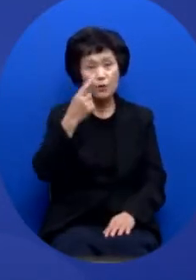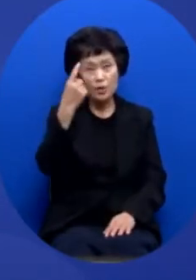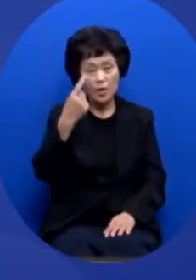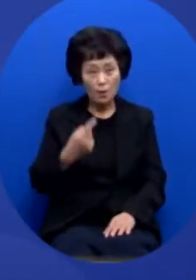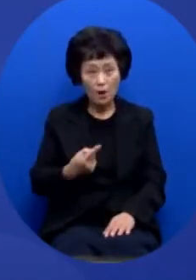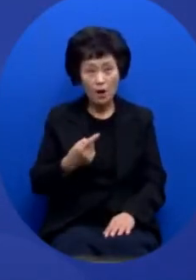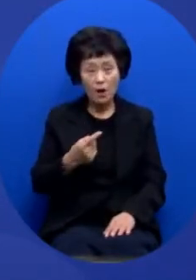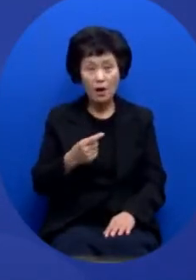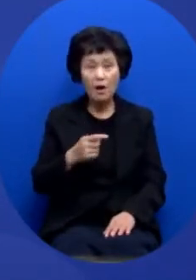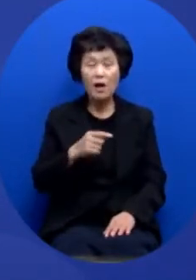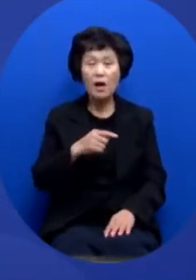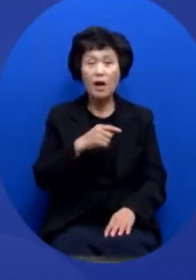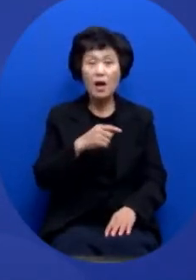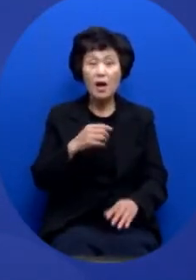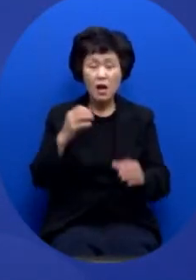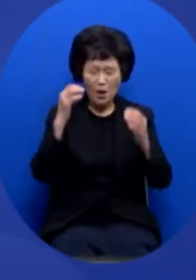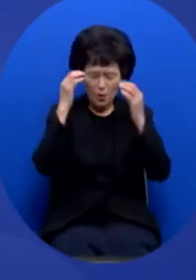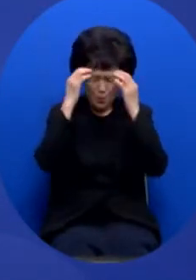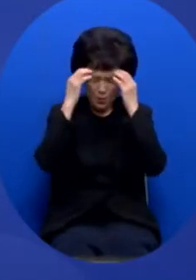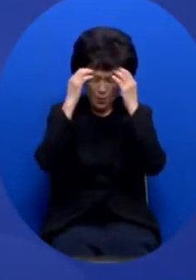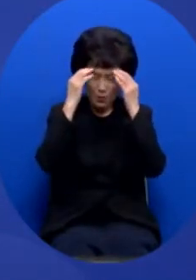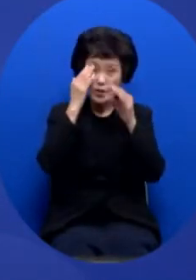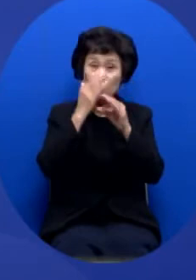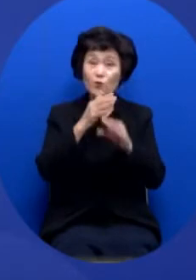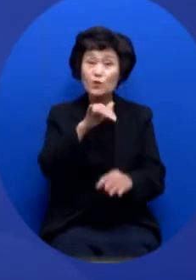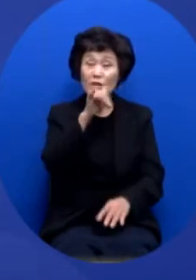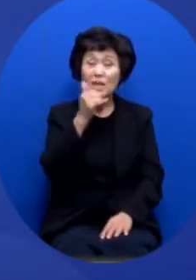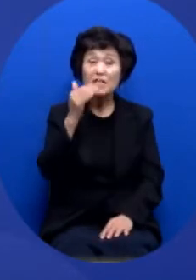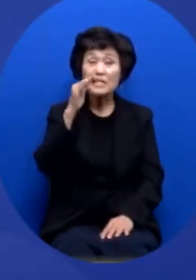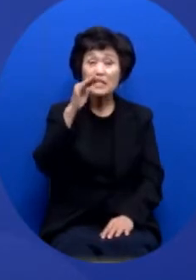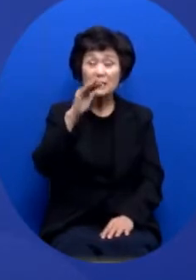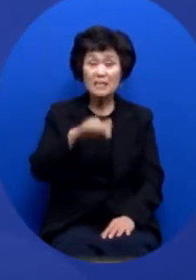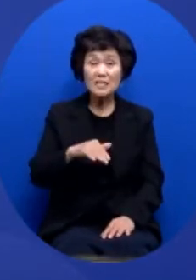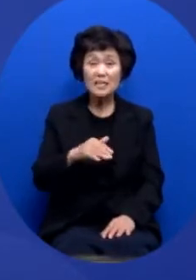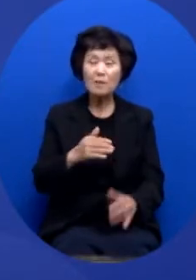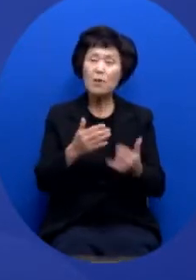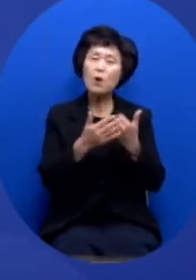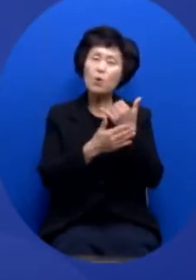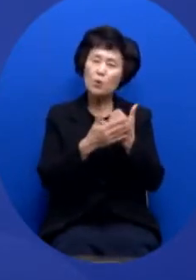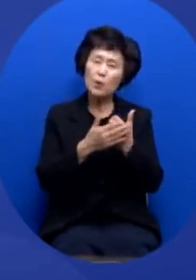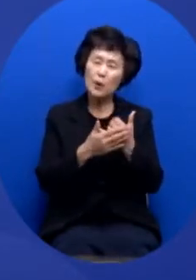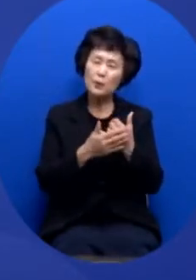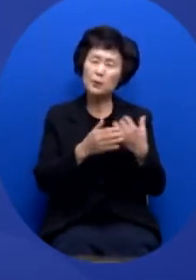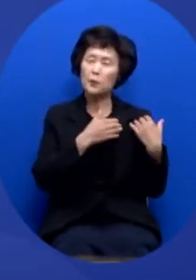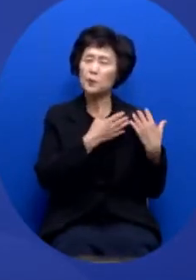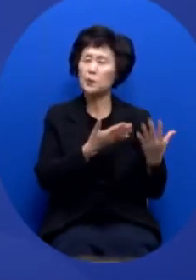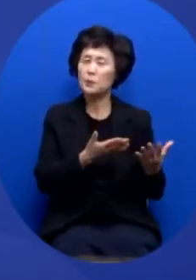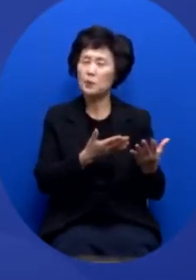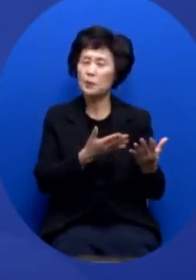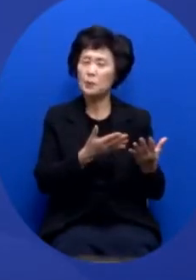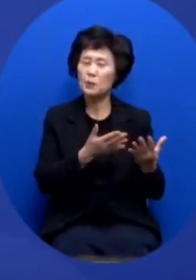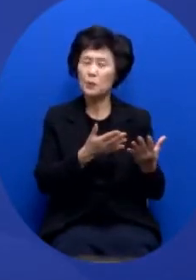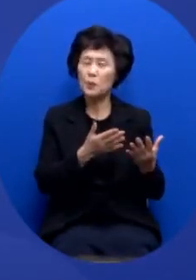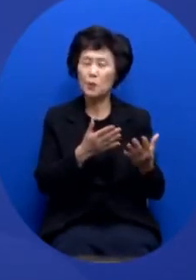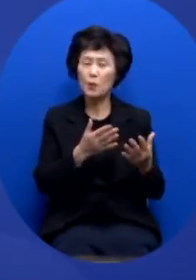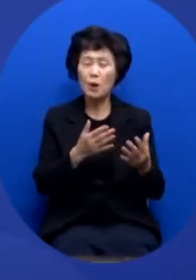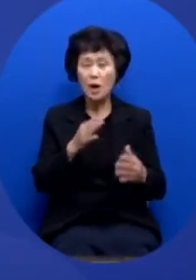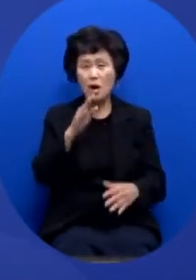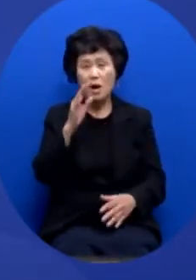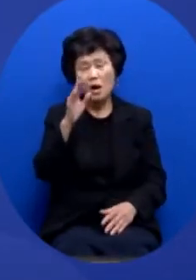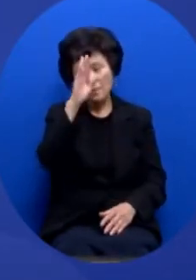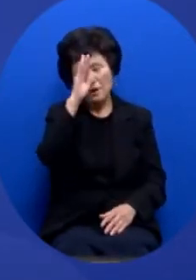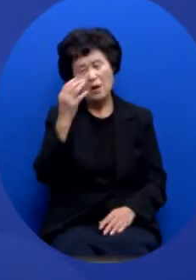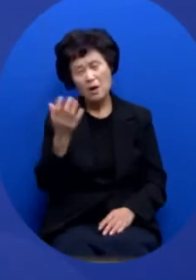우리 민족이 가장 고난받을 때 교육도 못하고 그 고아원들도 많이 방치가 되고 병든 사람들도 그대로 아무